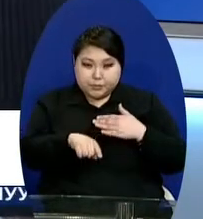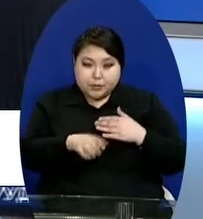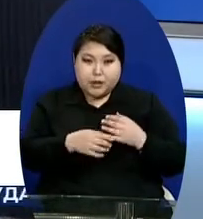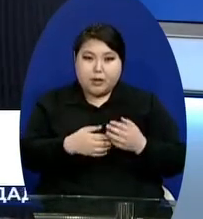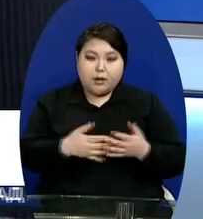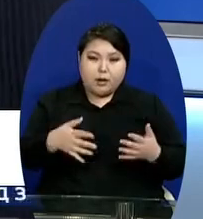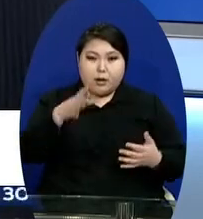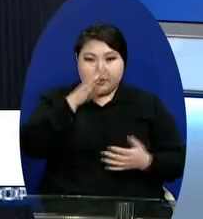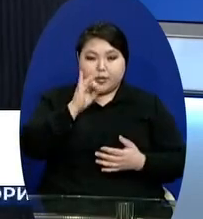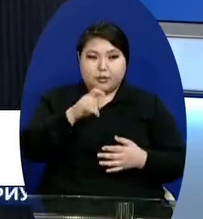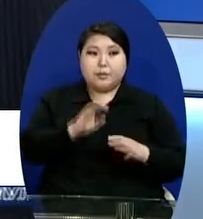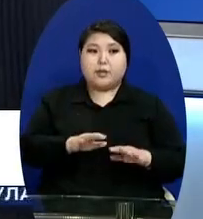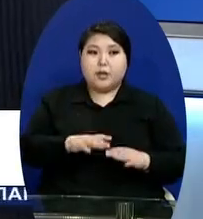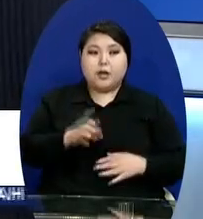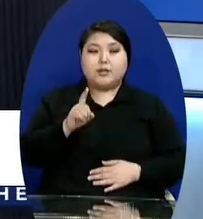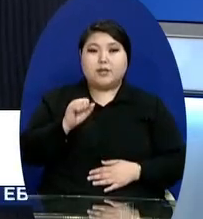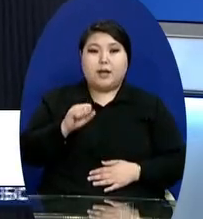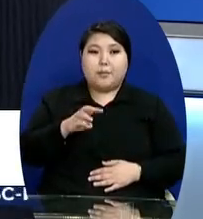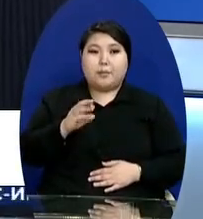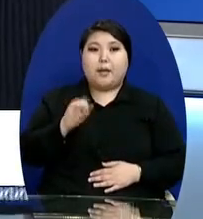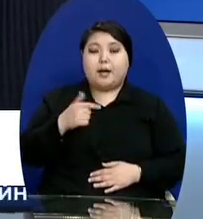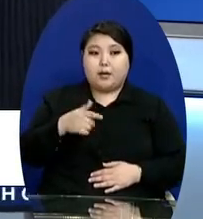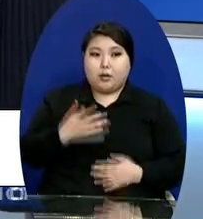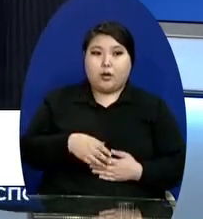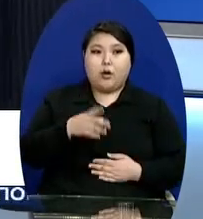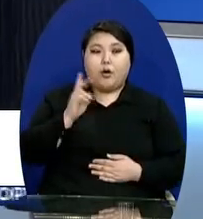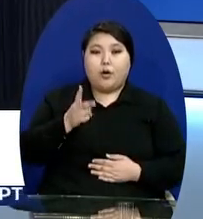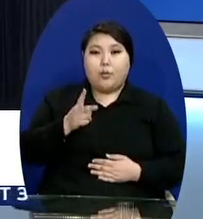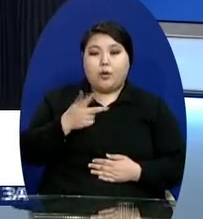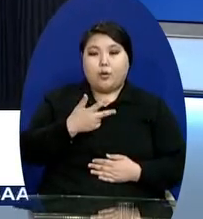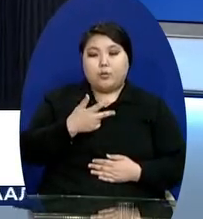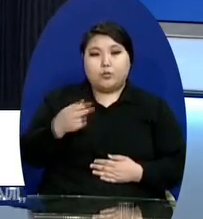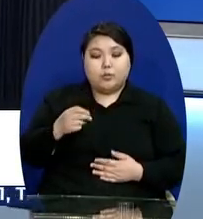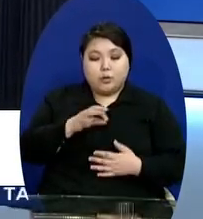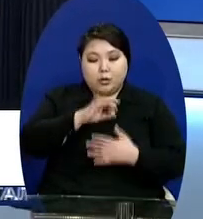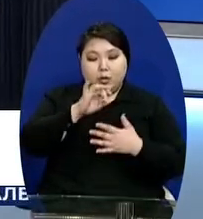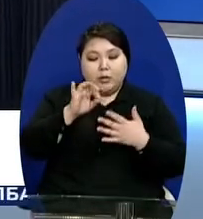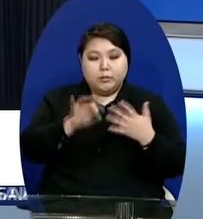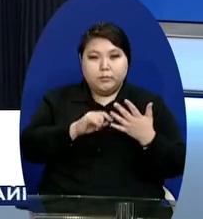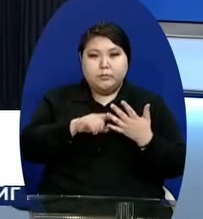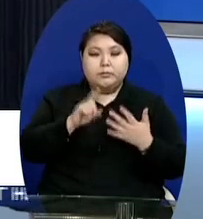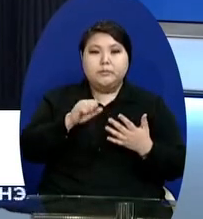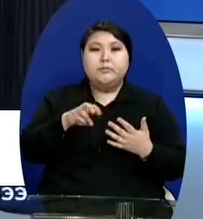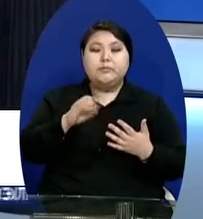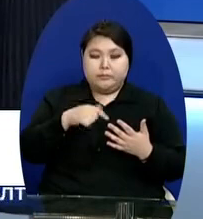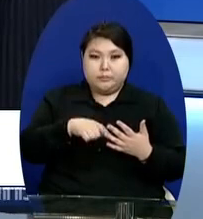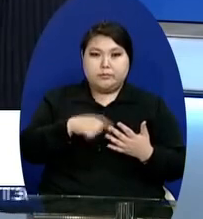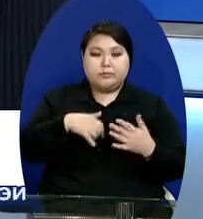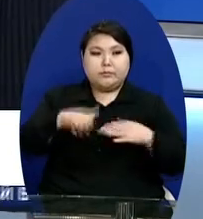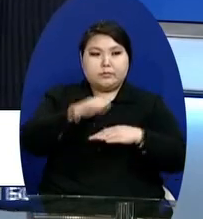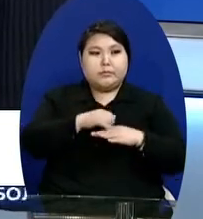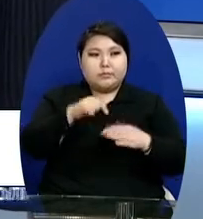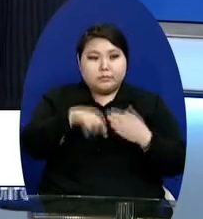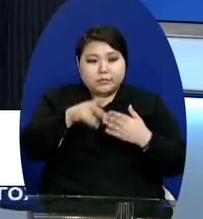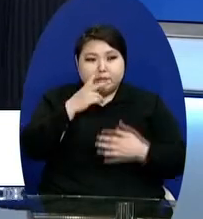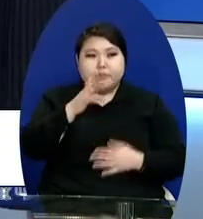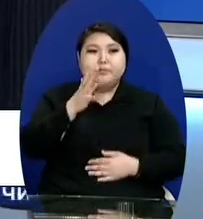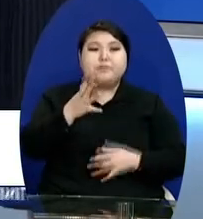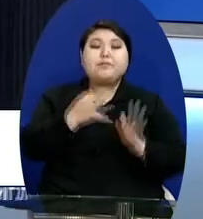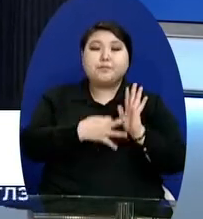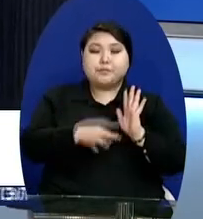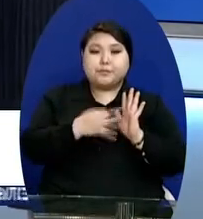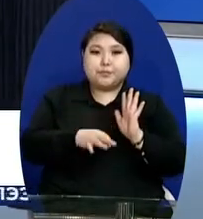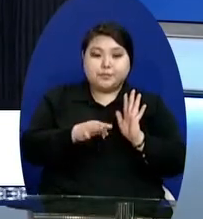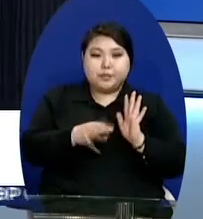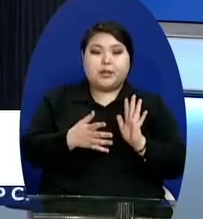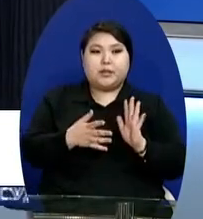оршин одоо амьдардаг. Замгийн тухай гэх юм бол 2300 орчим зүйлийн замаг байдаг юм бол усан хэмжээнд за хөвд 580 орчим